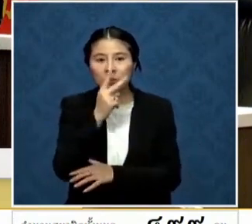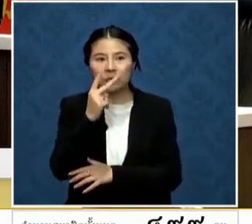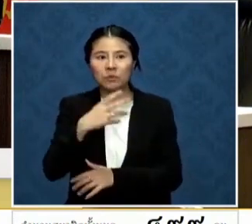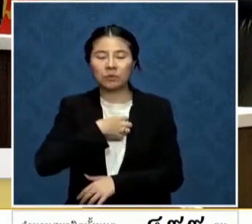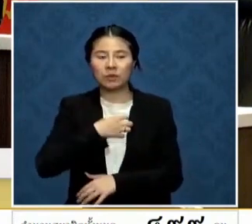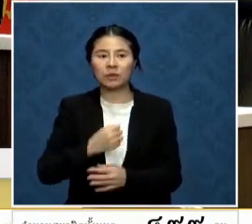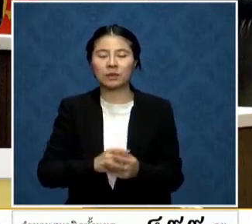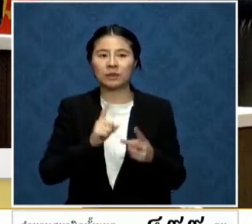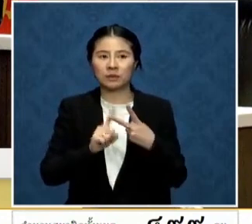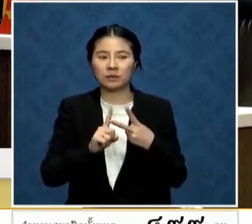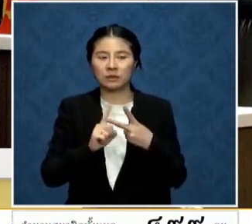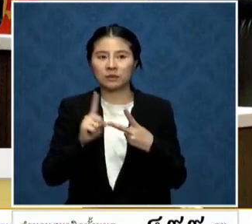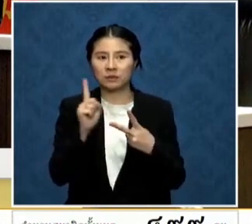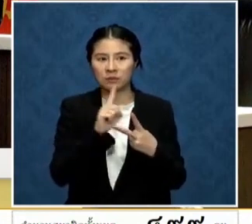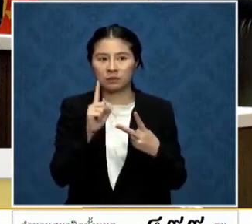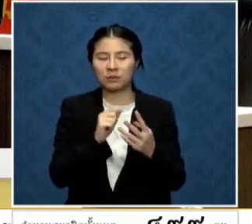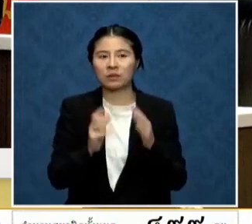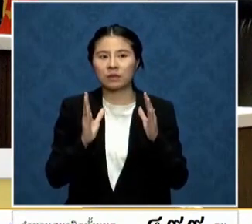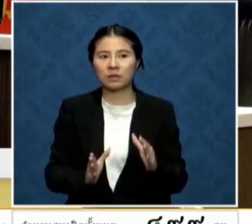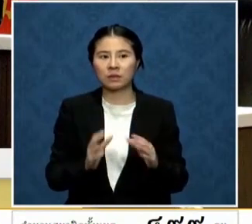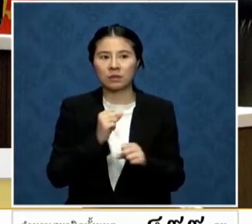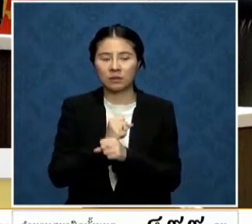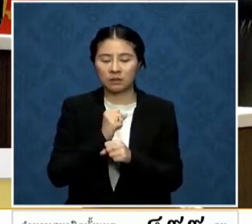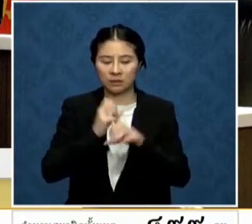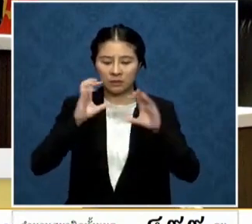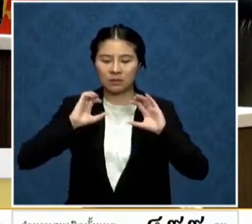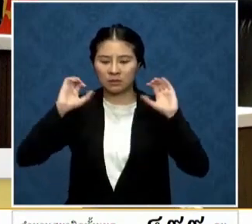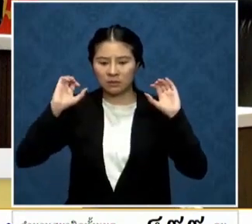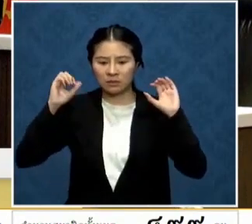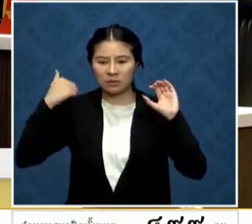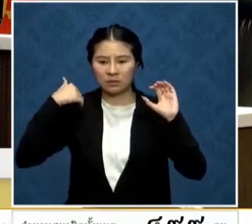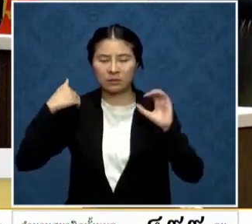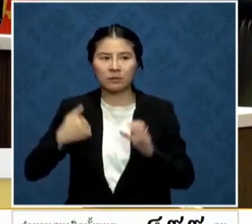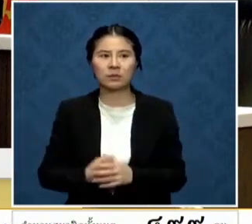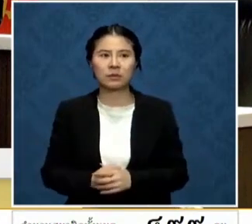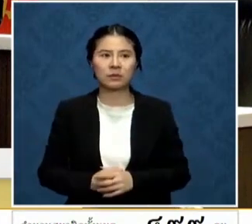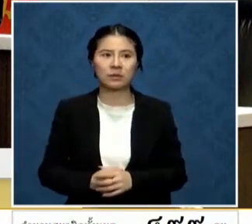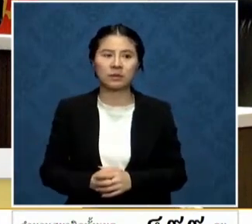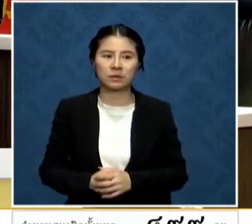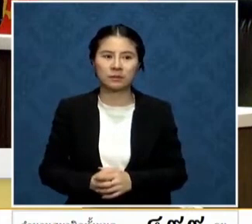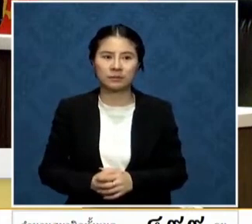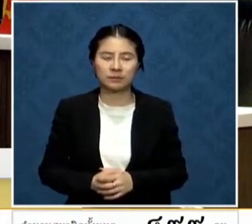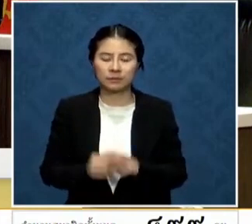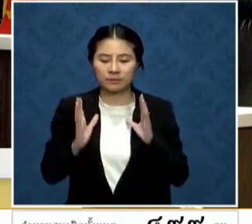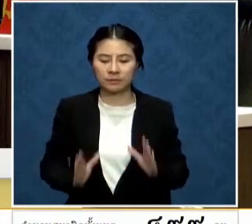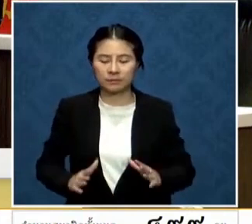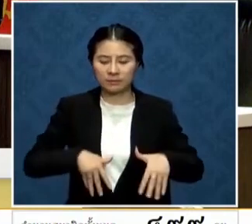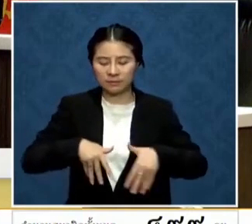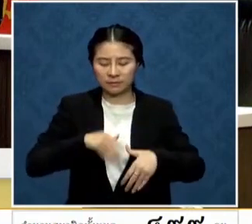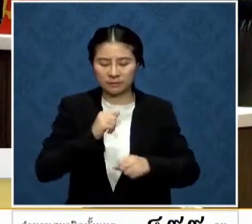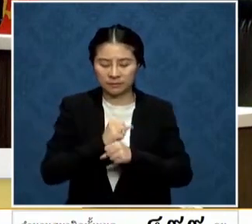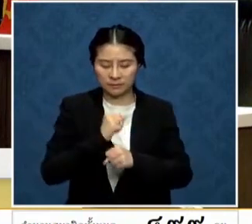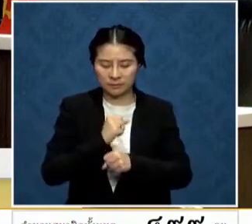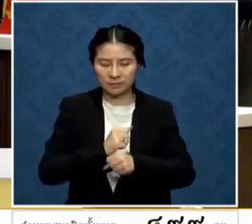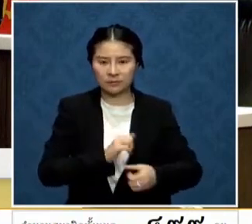เสนอที่ 2ก็คืออยากจะขอให้เจ้าหน้าที่รัฐนะครับโดยกลุ่มอุทยานและเอ่อประชาชนนะครับทำงานร่วมกัน